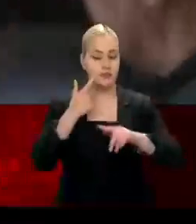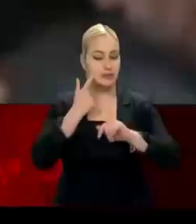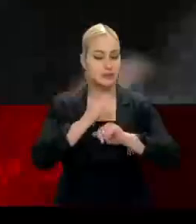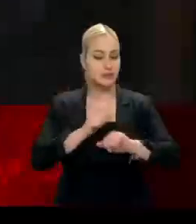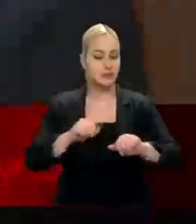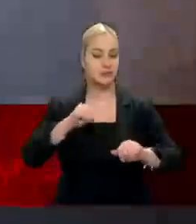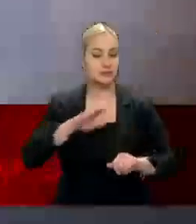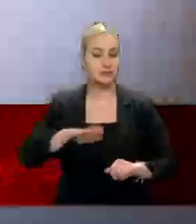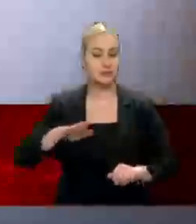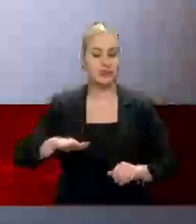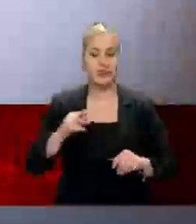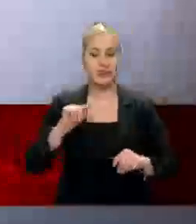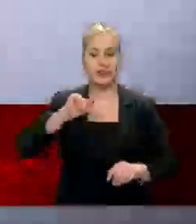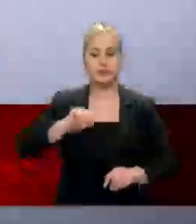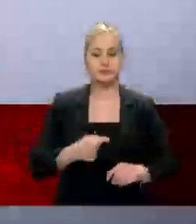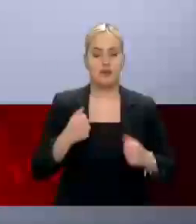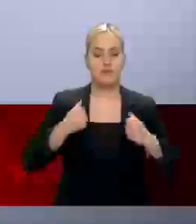imzalı forma gönderdi